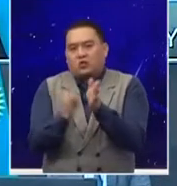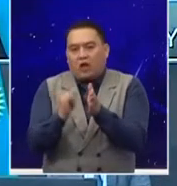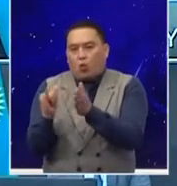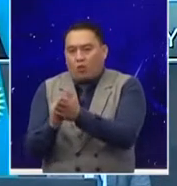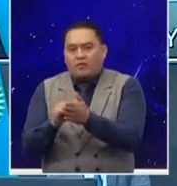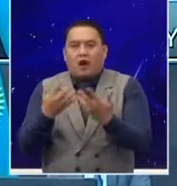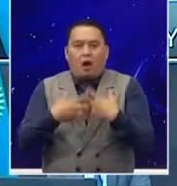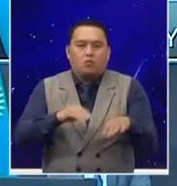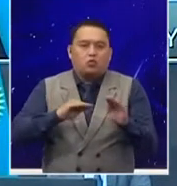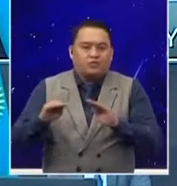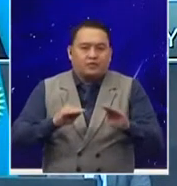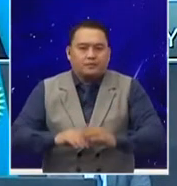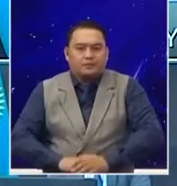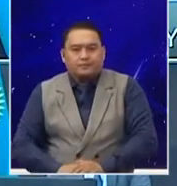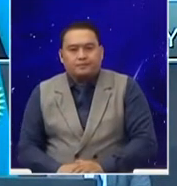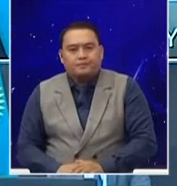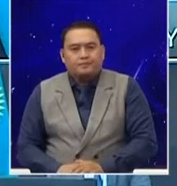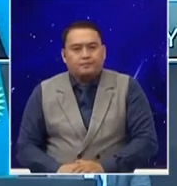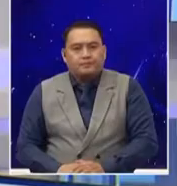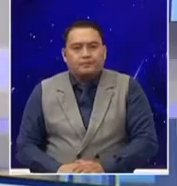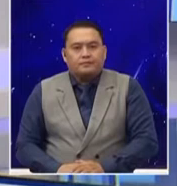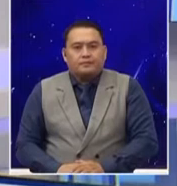соответствующего оборудования.